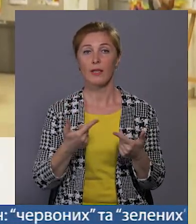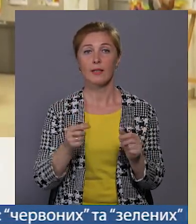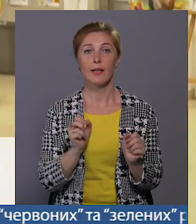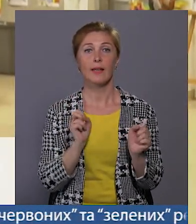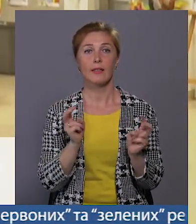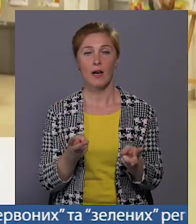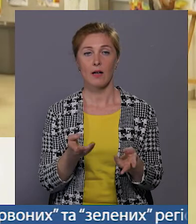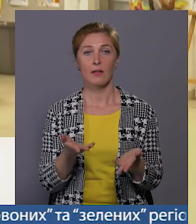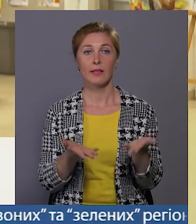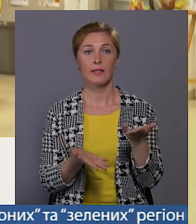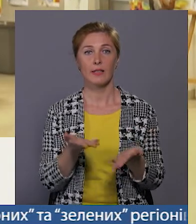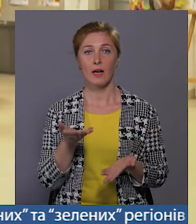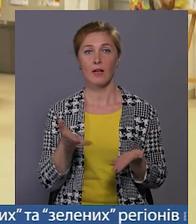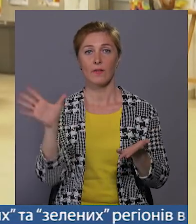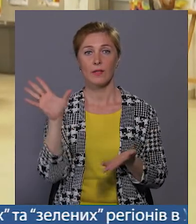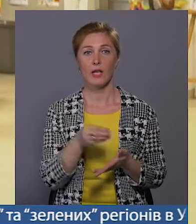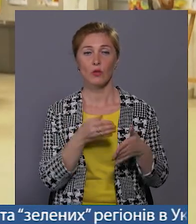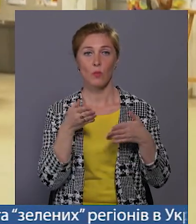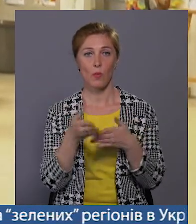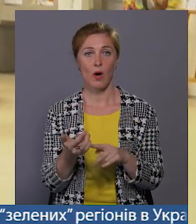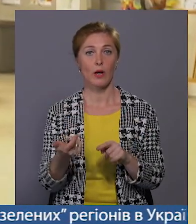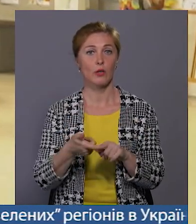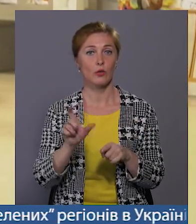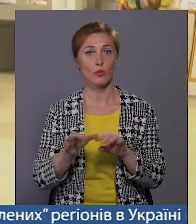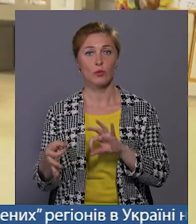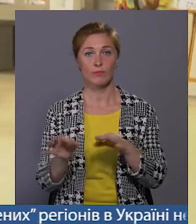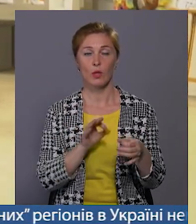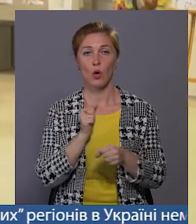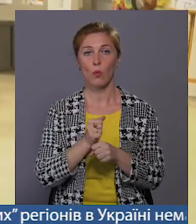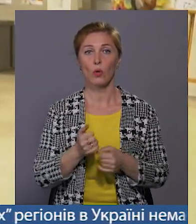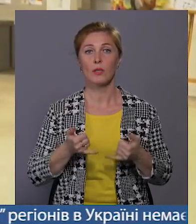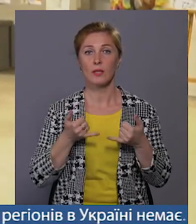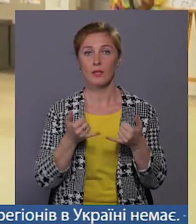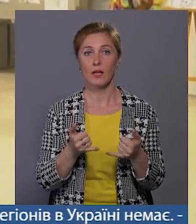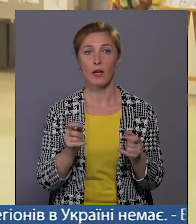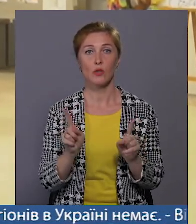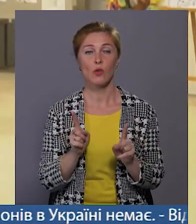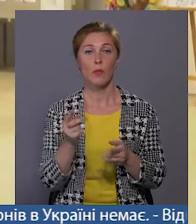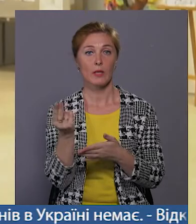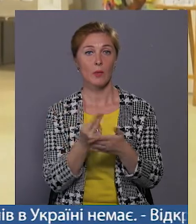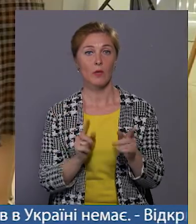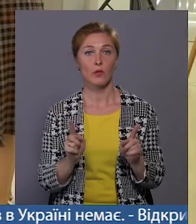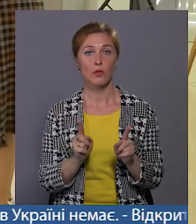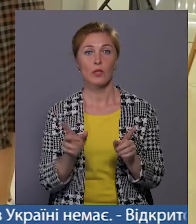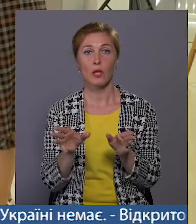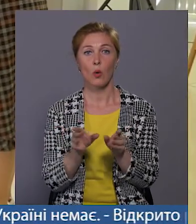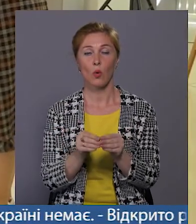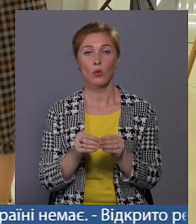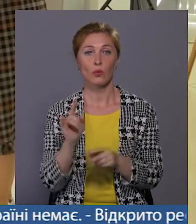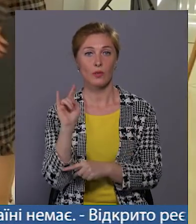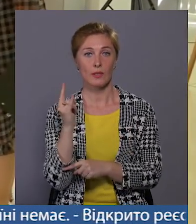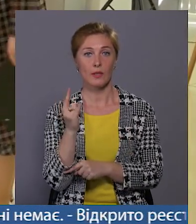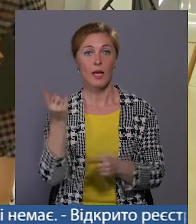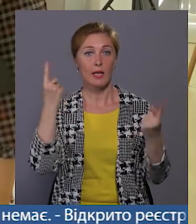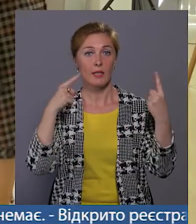і яким, все допомагаємо. Це дуже клопітка і важка робота, щоб нам малювати щось такою дитиною. Ініціатор